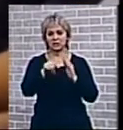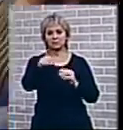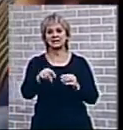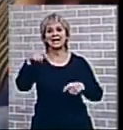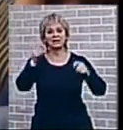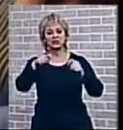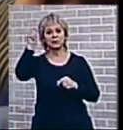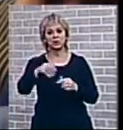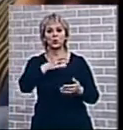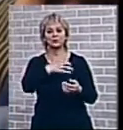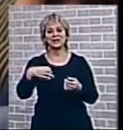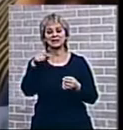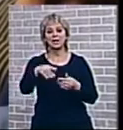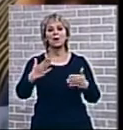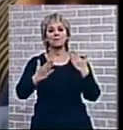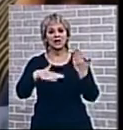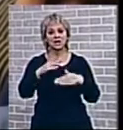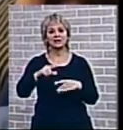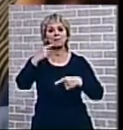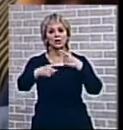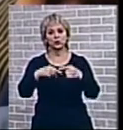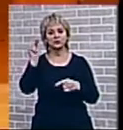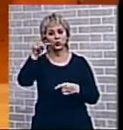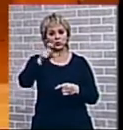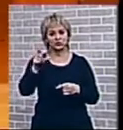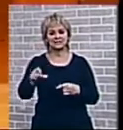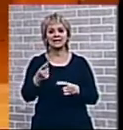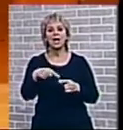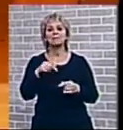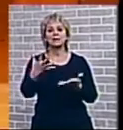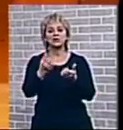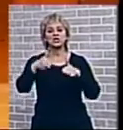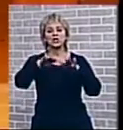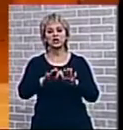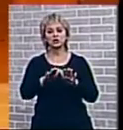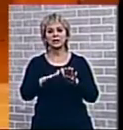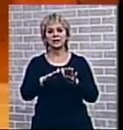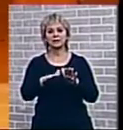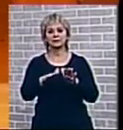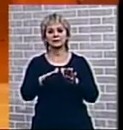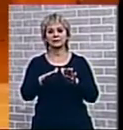На конференцию приехал губернатор и порадовал потомственных учителей. Ну и принято решение